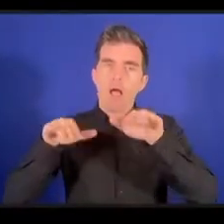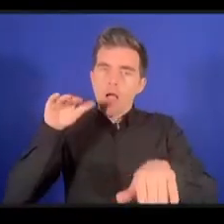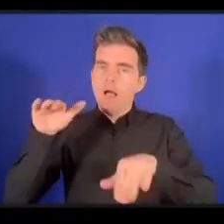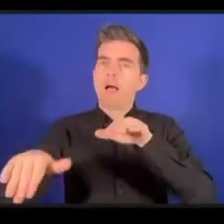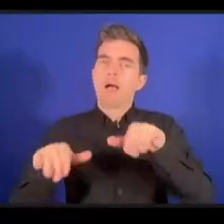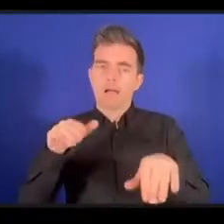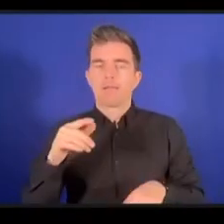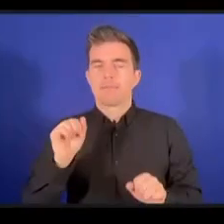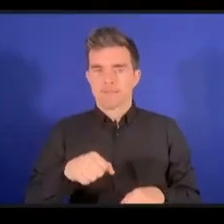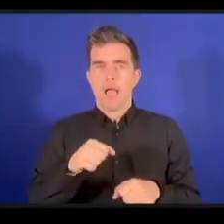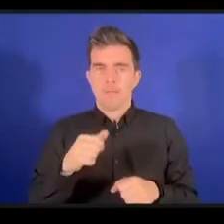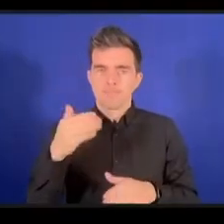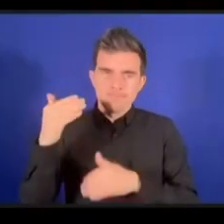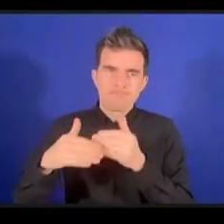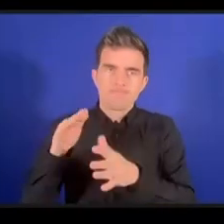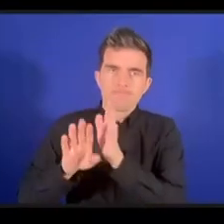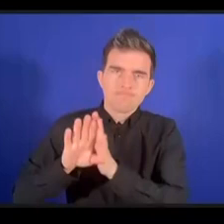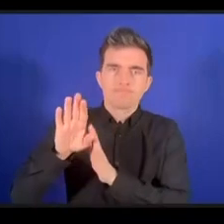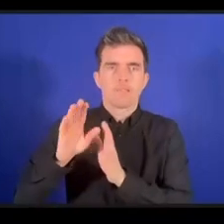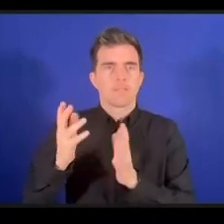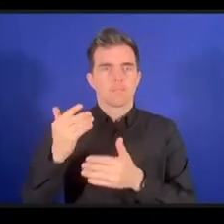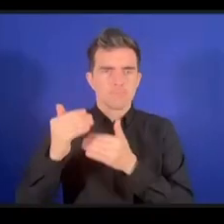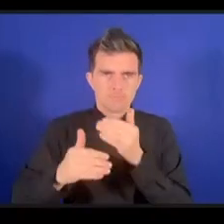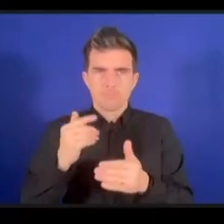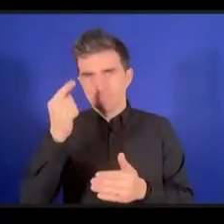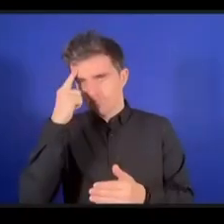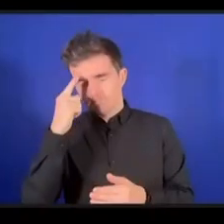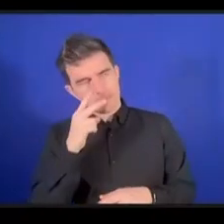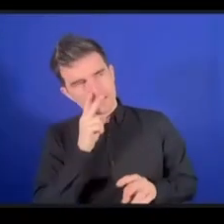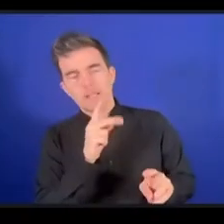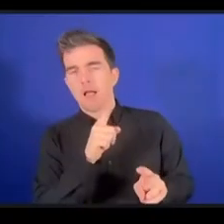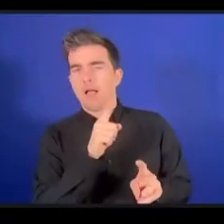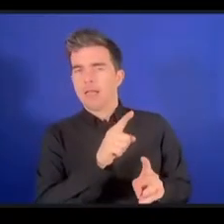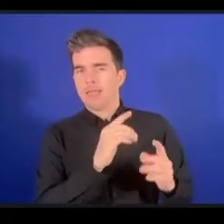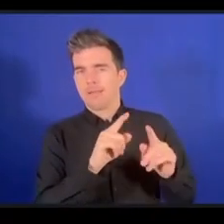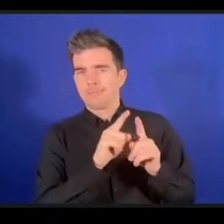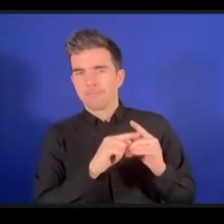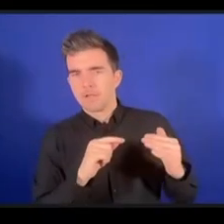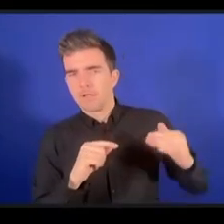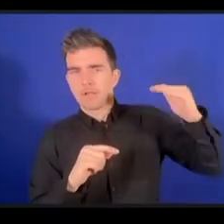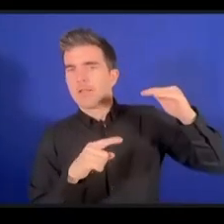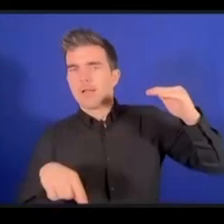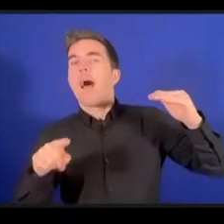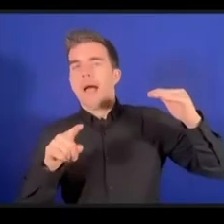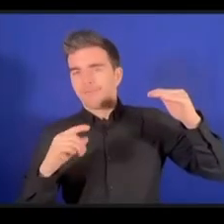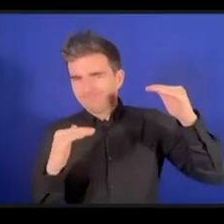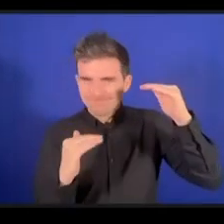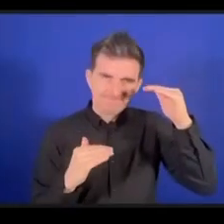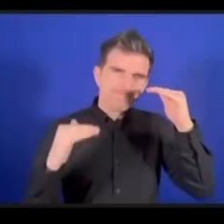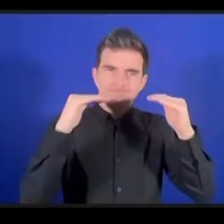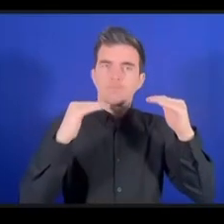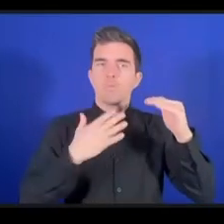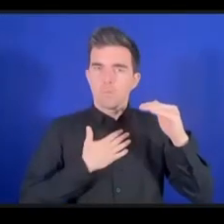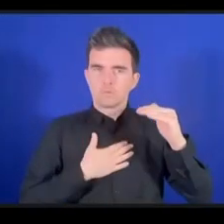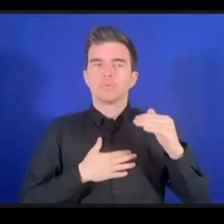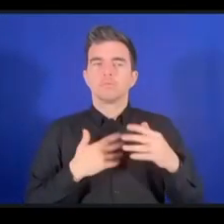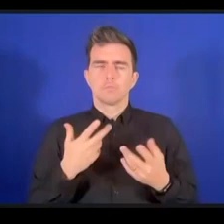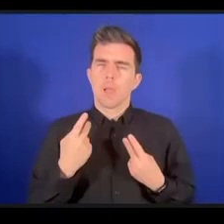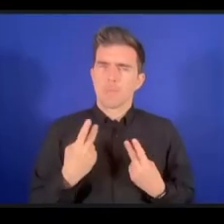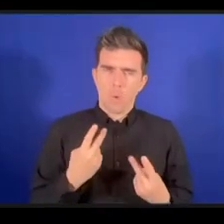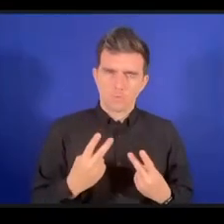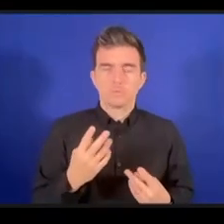项具有极其重要意义的工作。Mohammed 是有要补充的吗？关于标